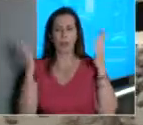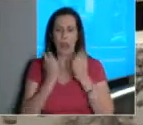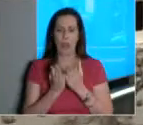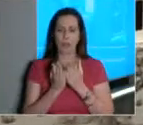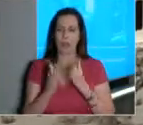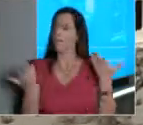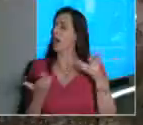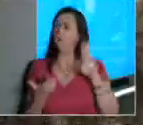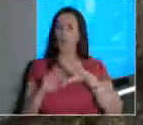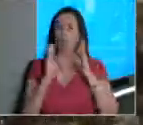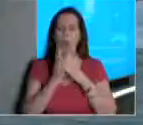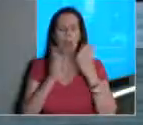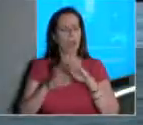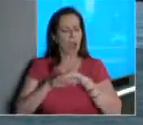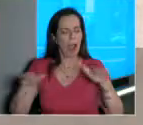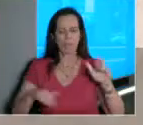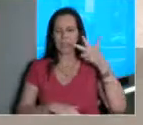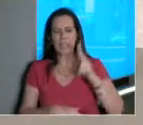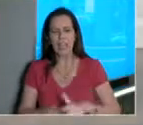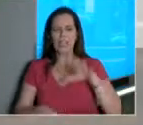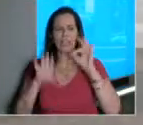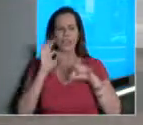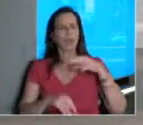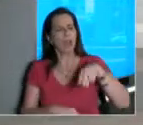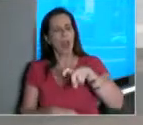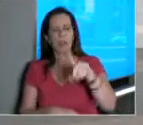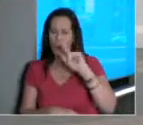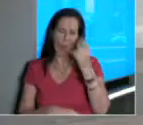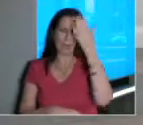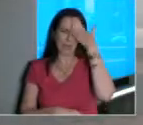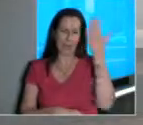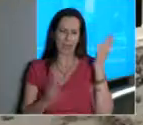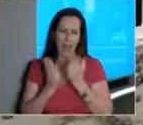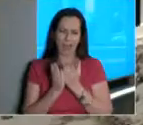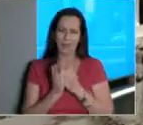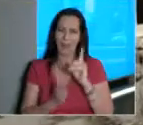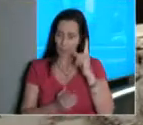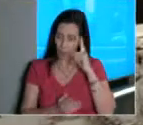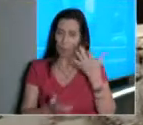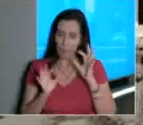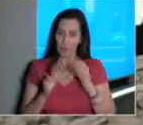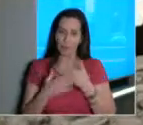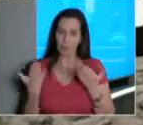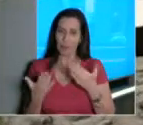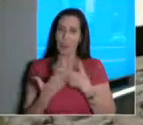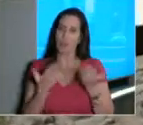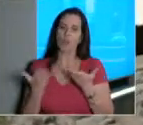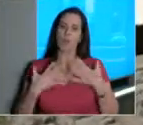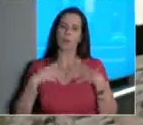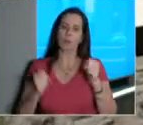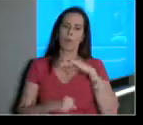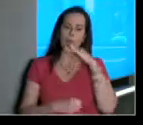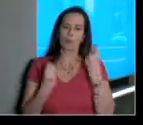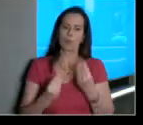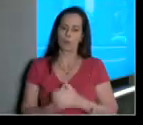באילת. מה אין באילת? ים רגוע, צלילות, קניונים, טיילת. מי לא מכיר את הטיילת? אבל אתם יודעים מה באמת אין? אין שירותי בריאות